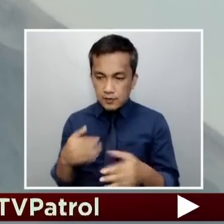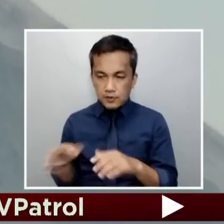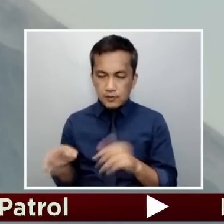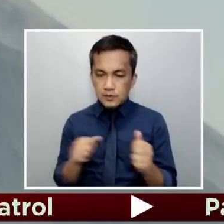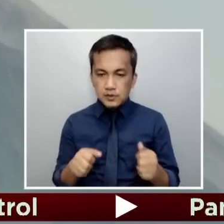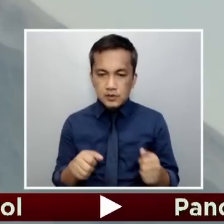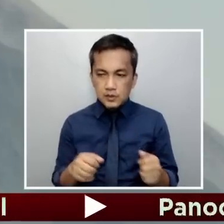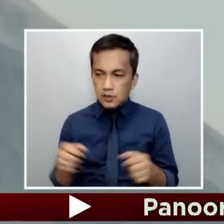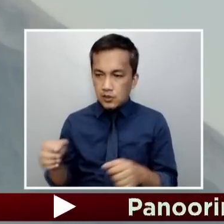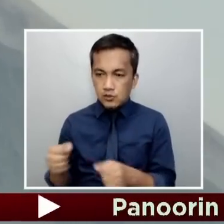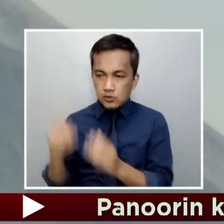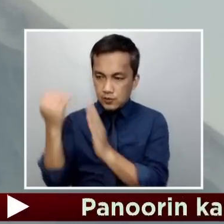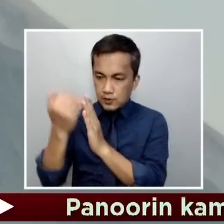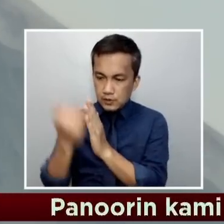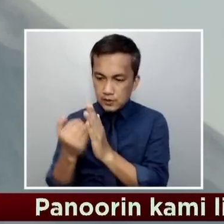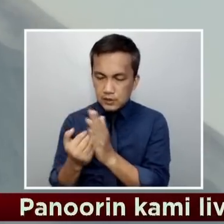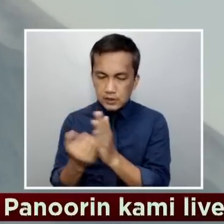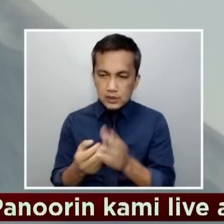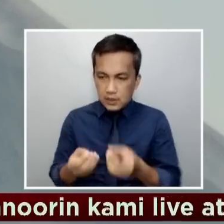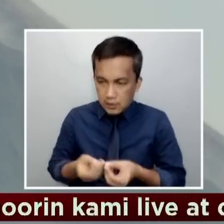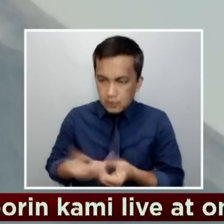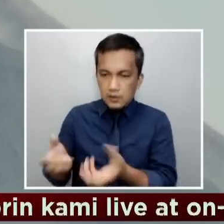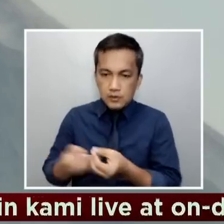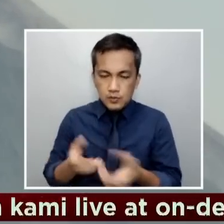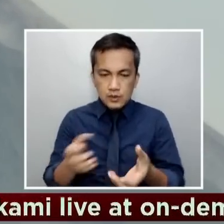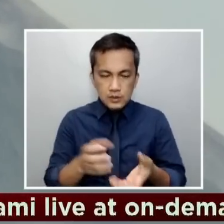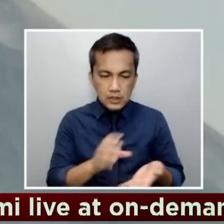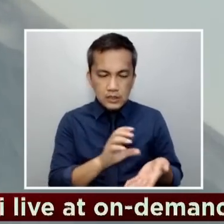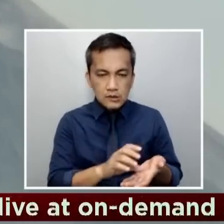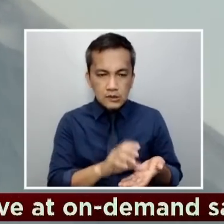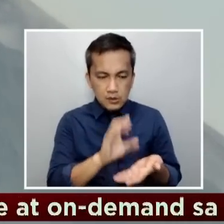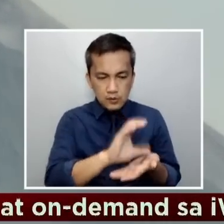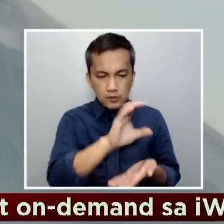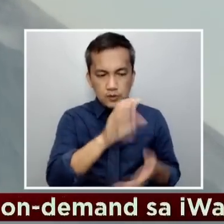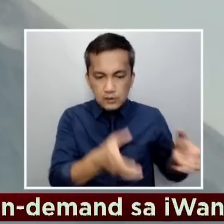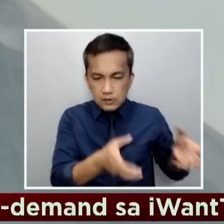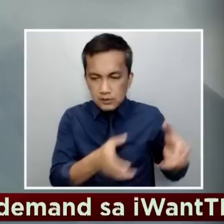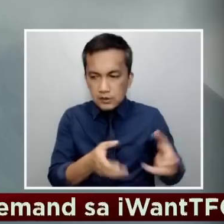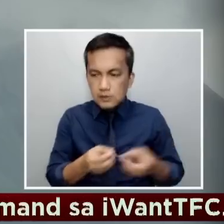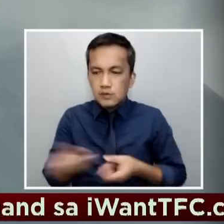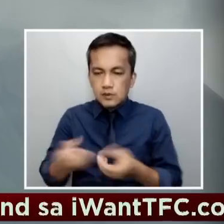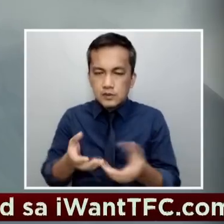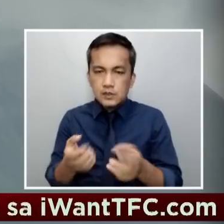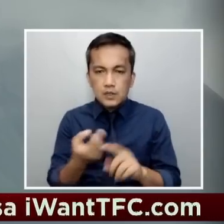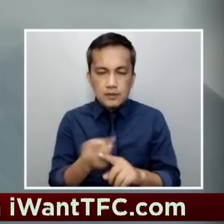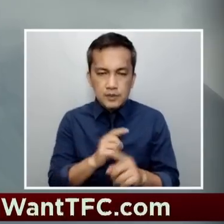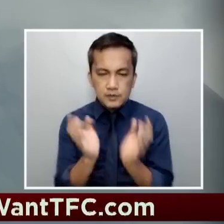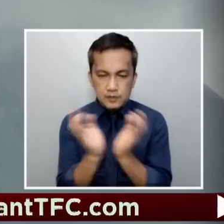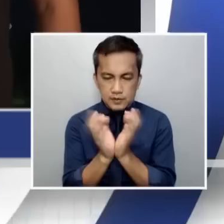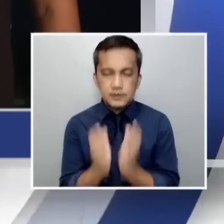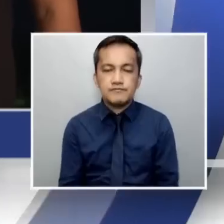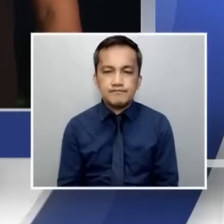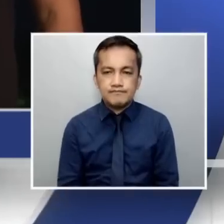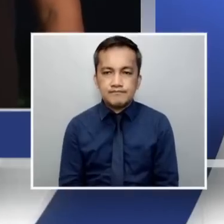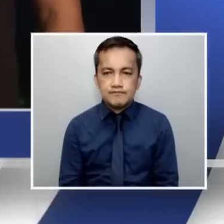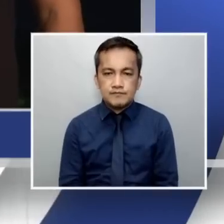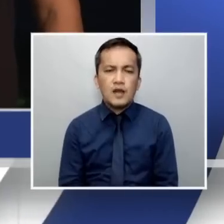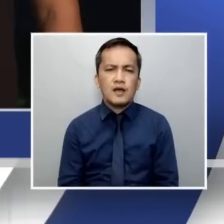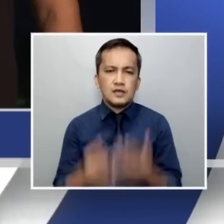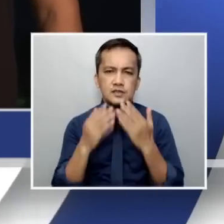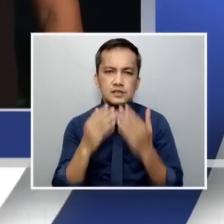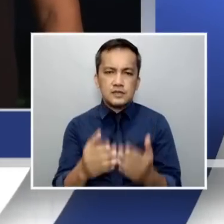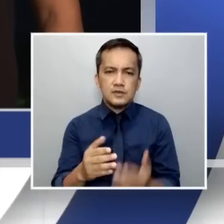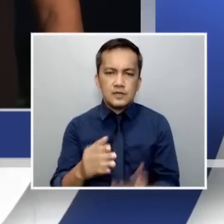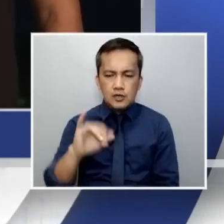lista at ipinamigay na ang mga naka-imbak na food pack na mula yon sa DSWD. Kabayan. Maraming salamat,